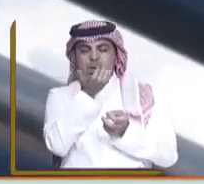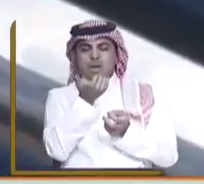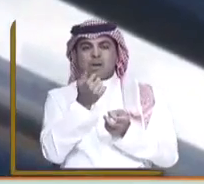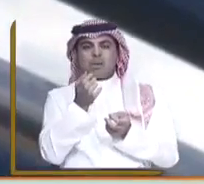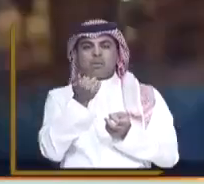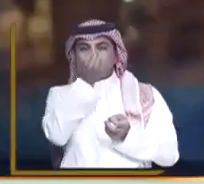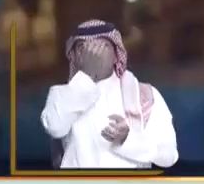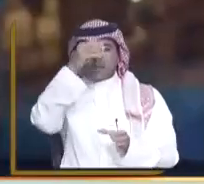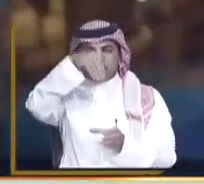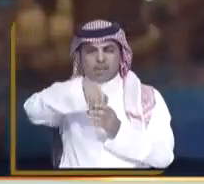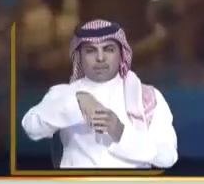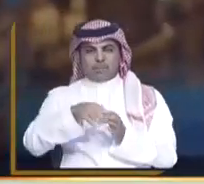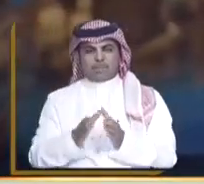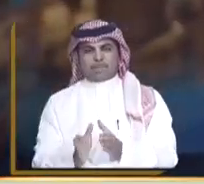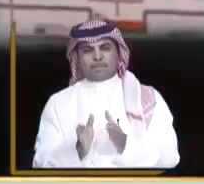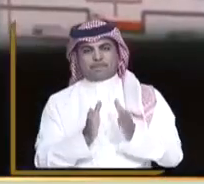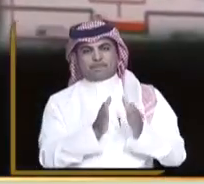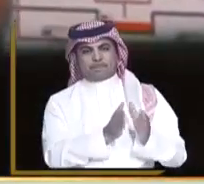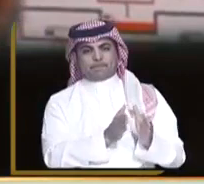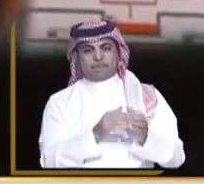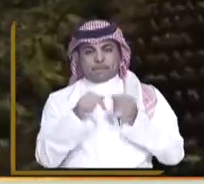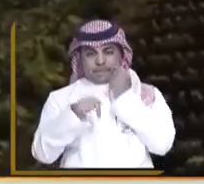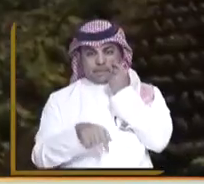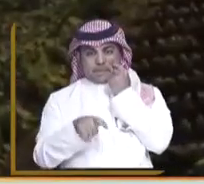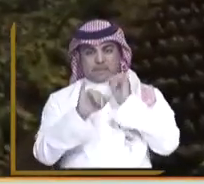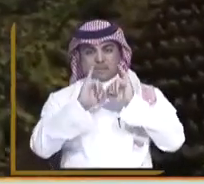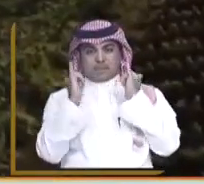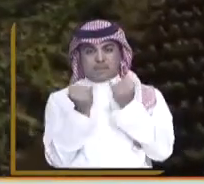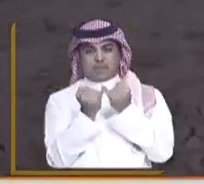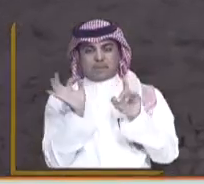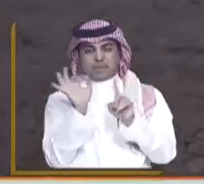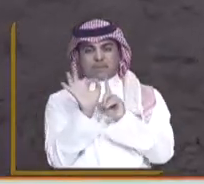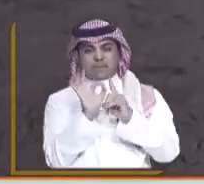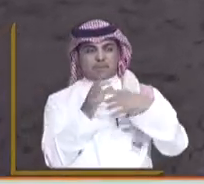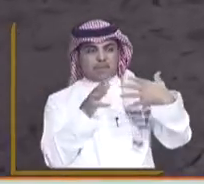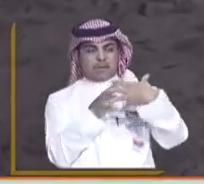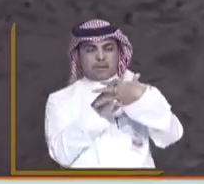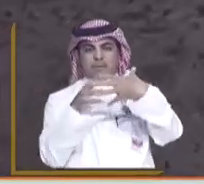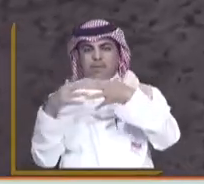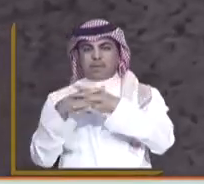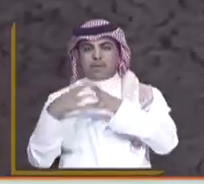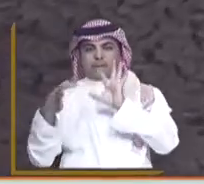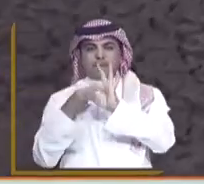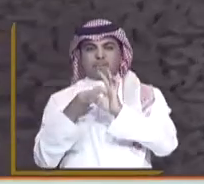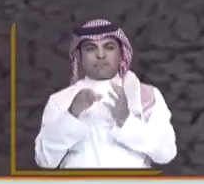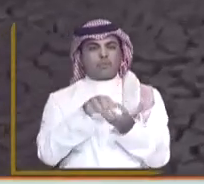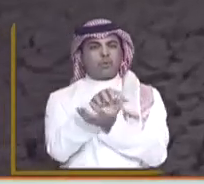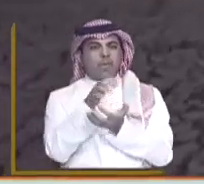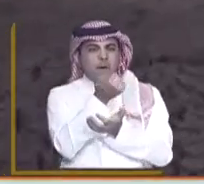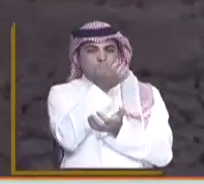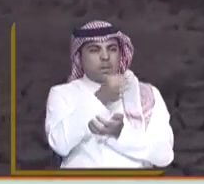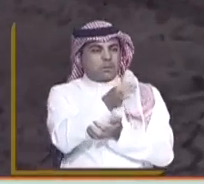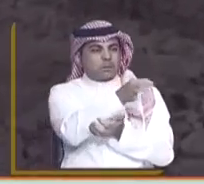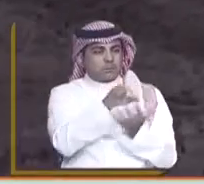الصحي وستعمل المنظمه على تحقيق اهدافها مع الدول التي تواجه تحديات في موضوع المياه وتولي